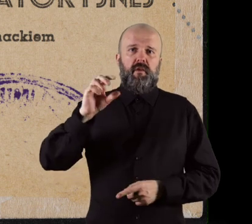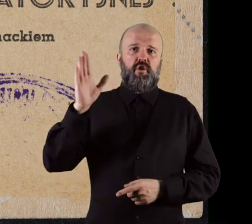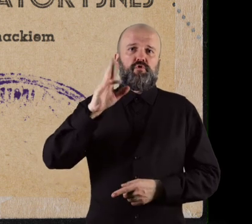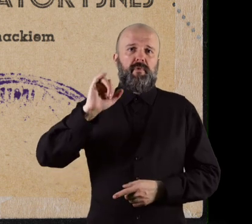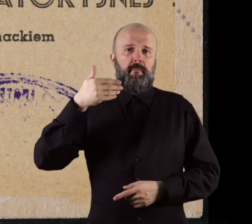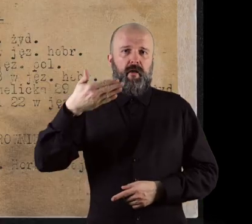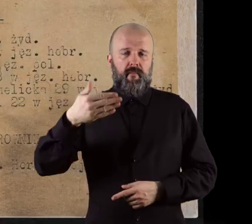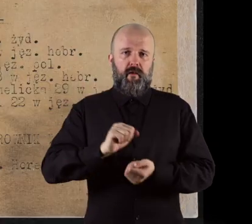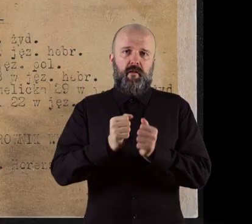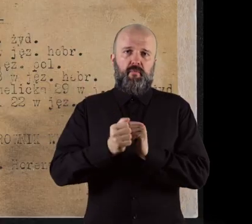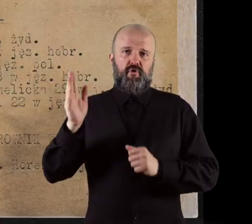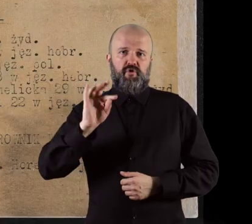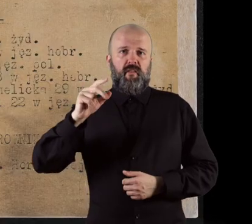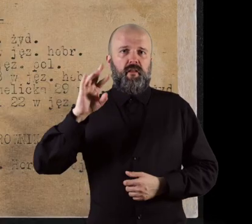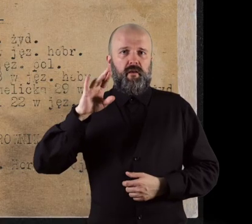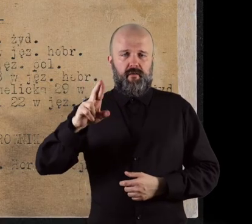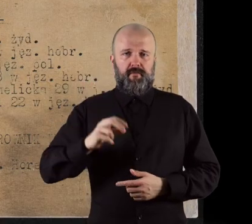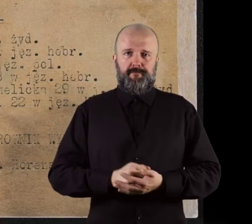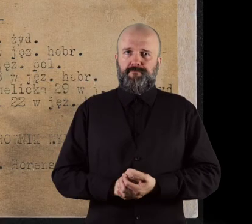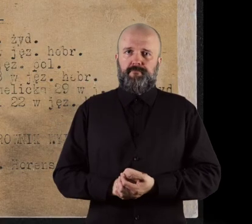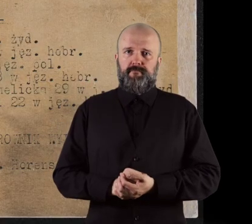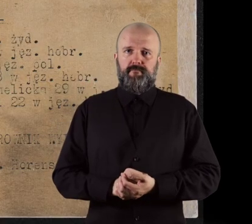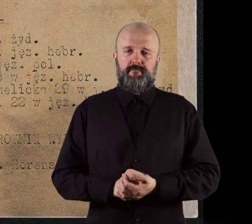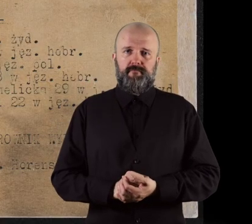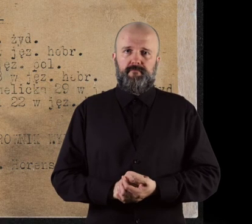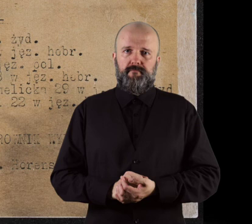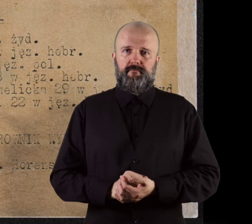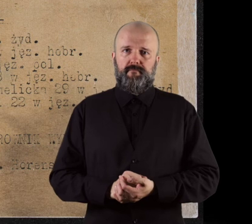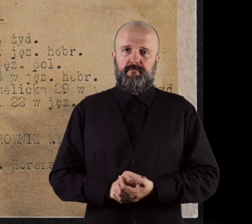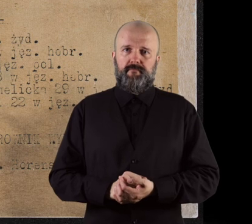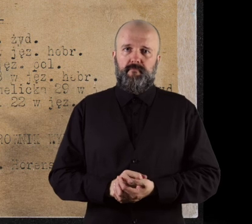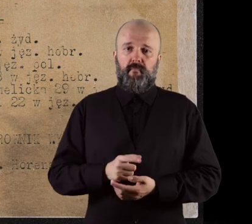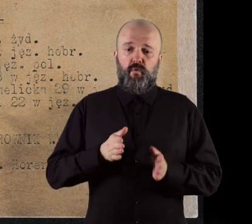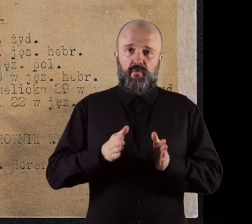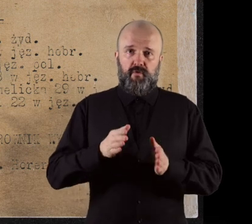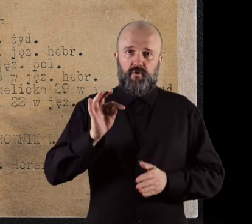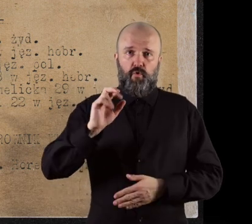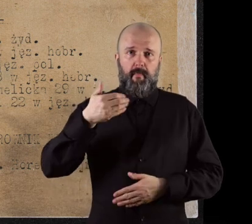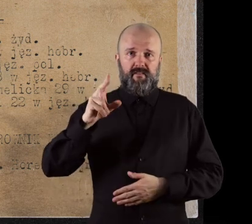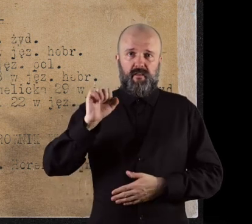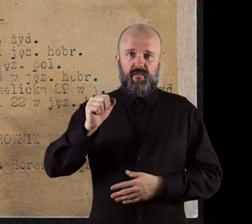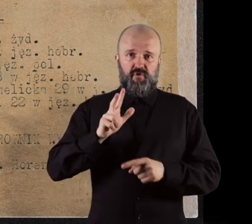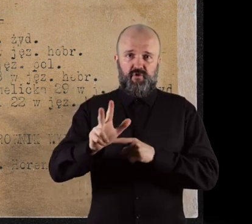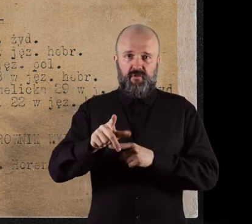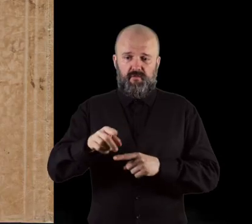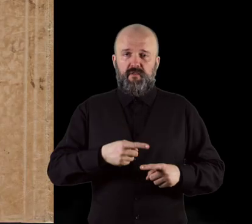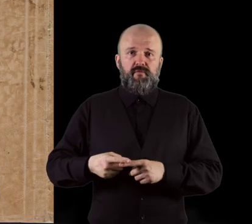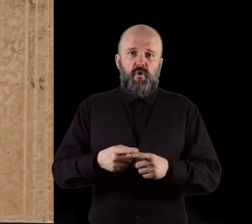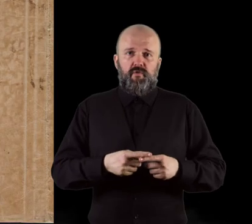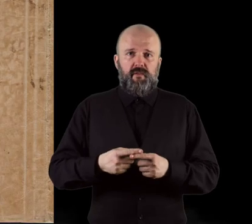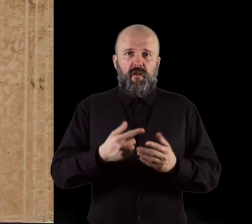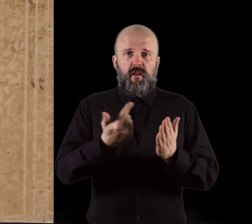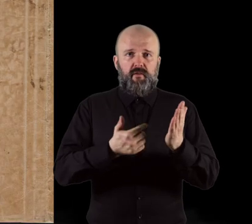Jerzy Petersburski, Władysław Szlengel i bracia Henryk i Artur Goldowie. Na Tłomackiem 13 w Związku Literatów i